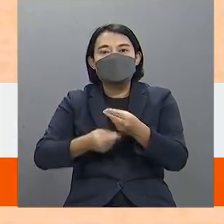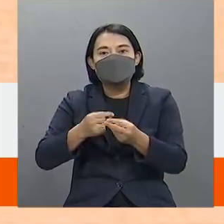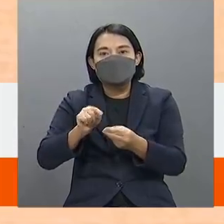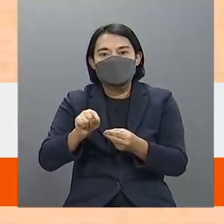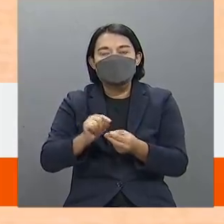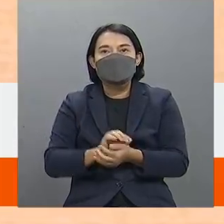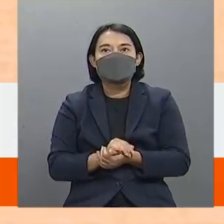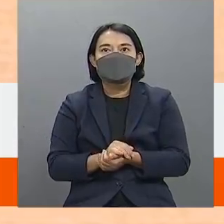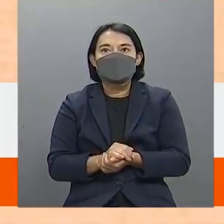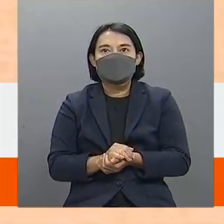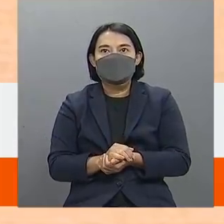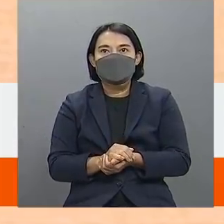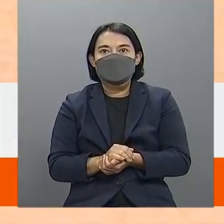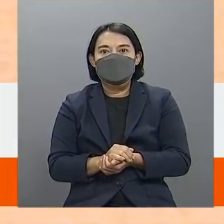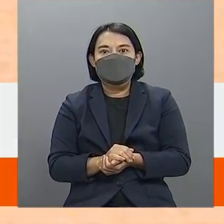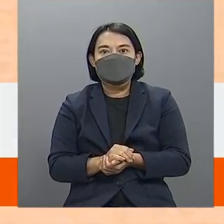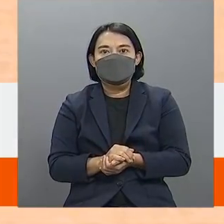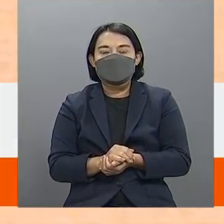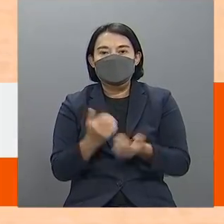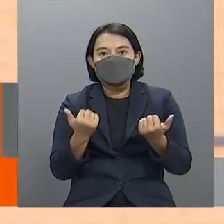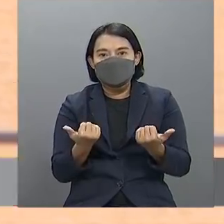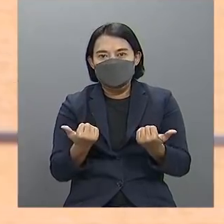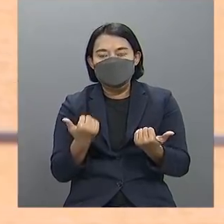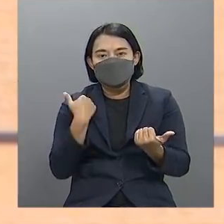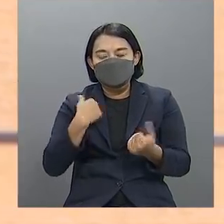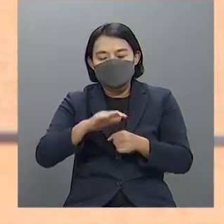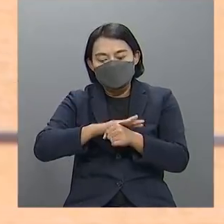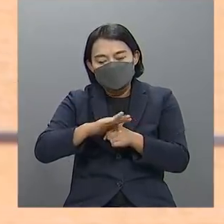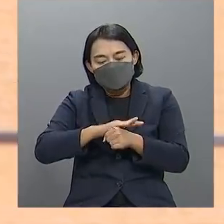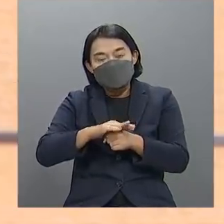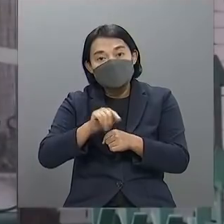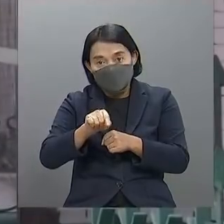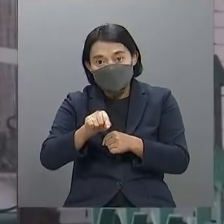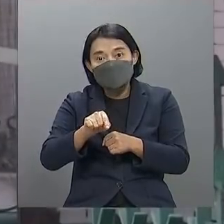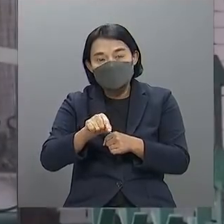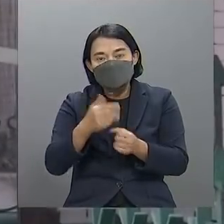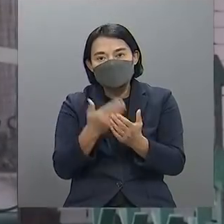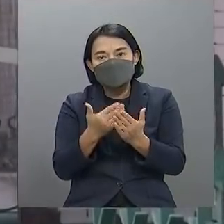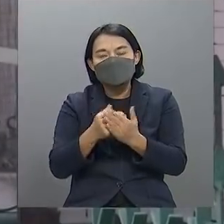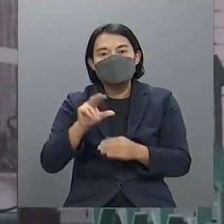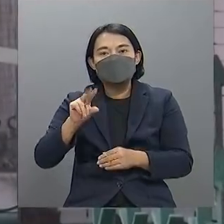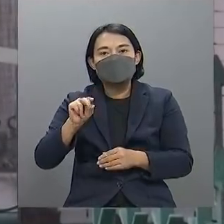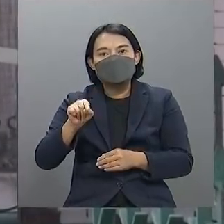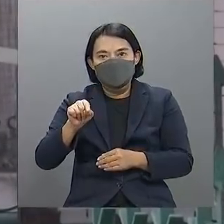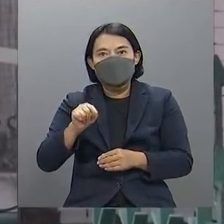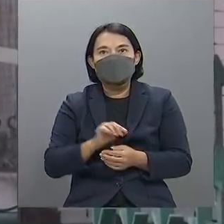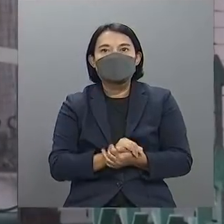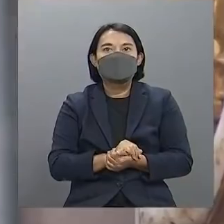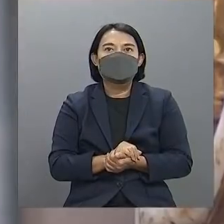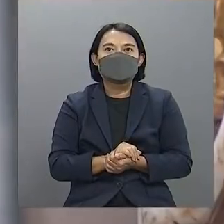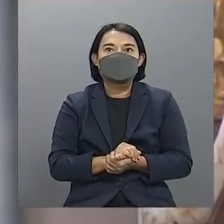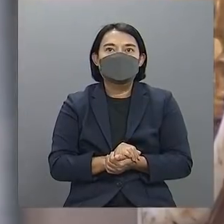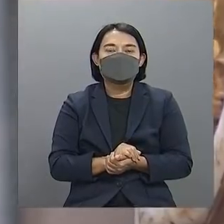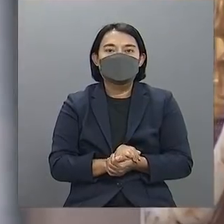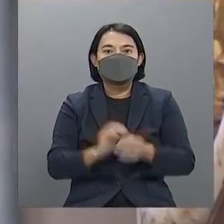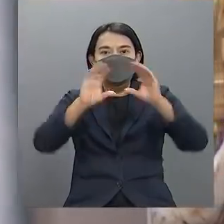ก็ยังเพียงพอนะครับยังเพียงพอในการที่จะตรึงราคาไว้ที่30นะครับ แนวทางที่รัฐบาลเปรย